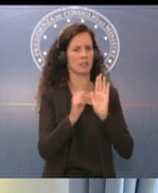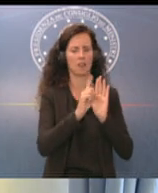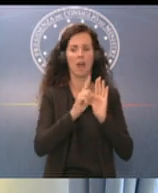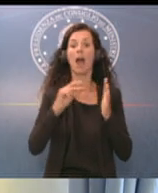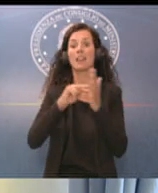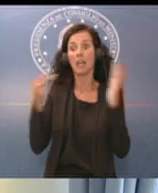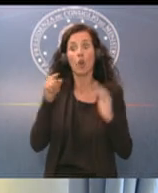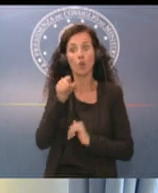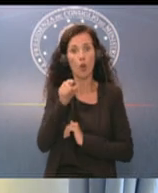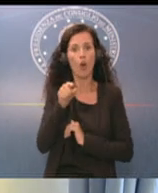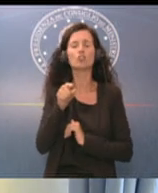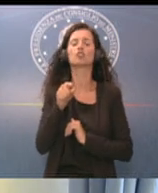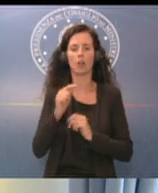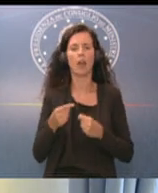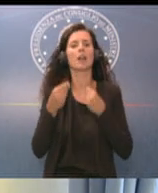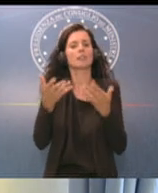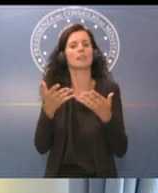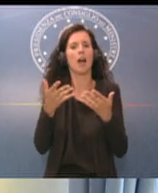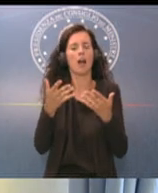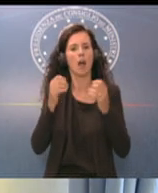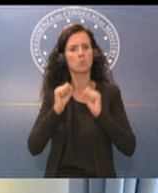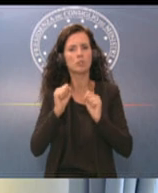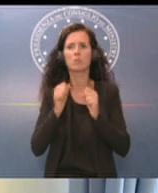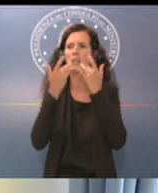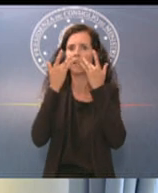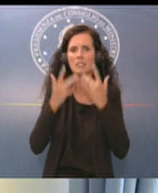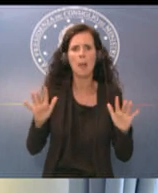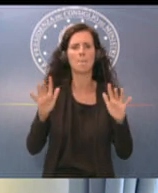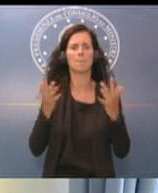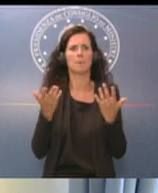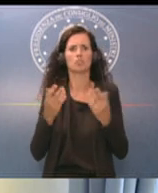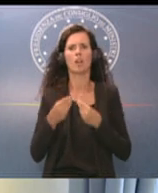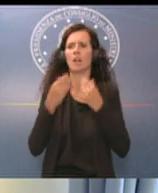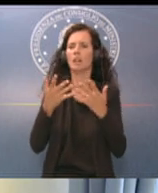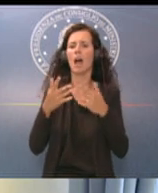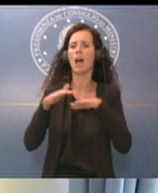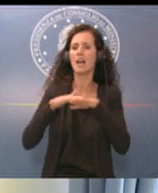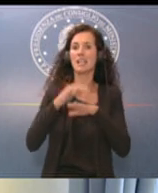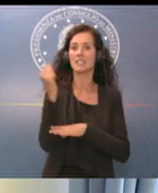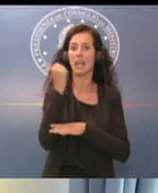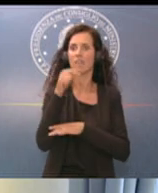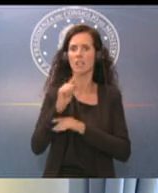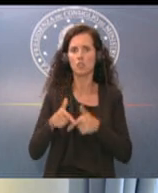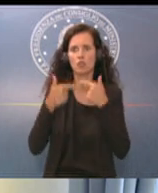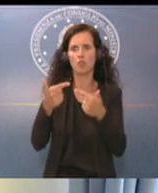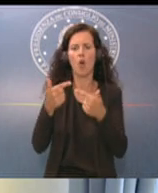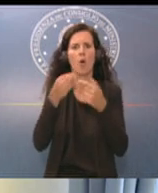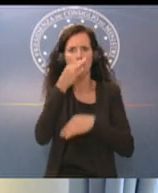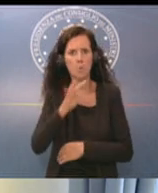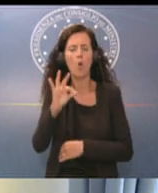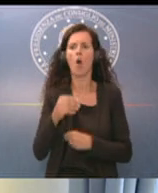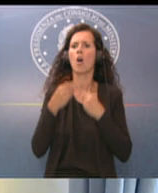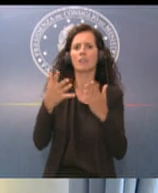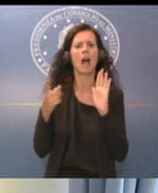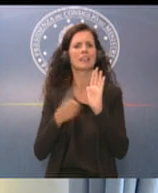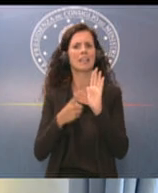crea le condizioni per elargire, semplificare la produzione di un servizio, crea le condizioni per dare dei